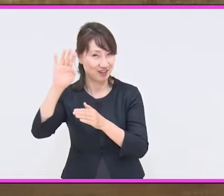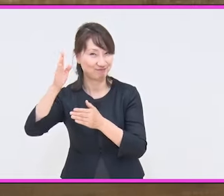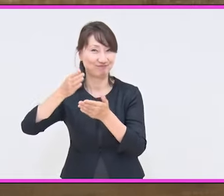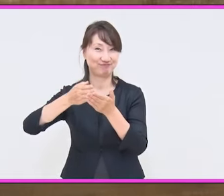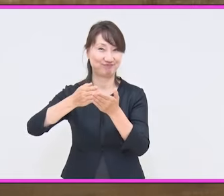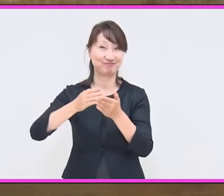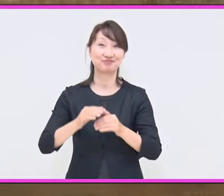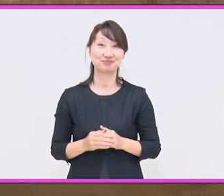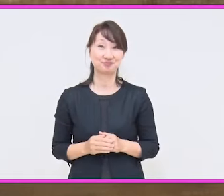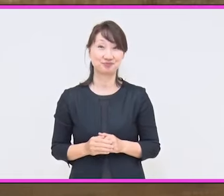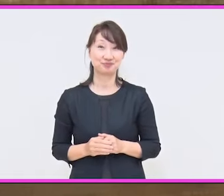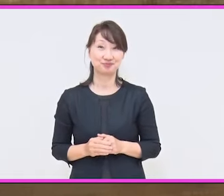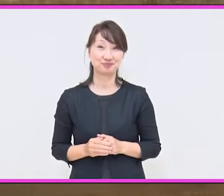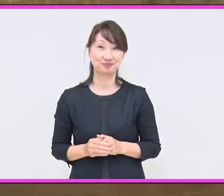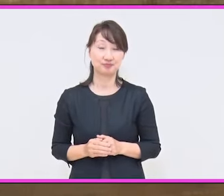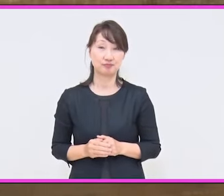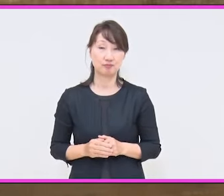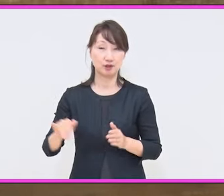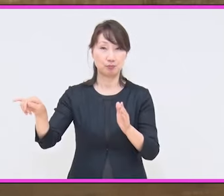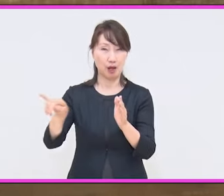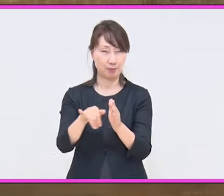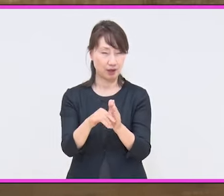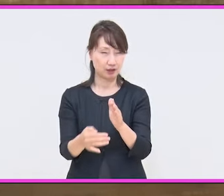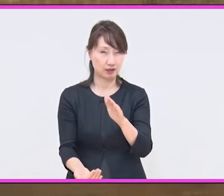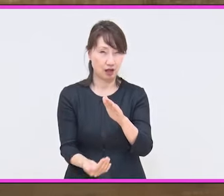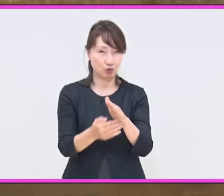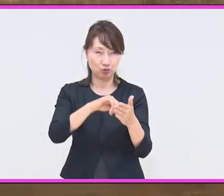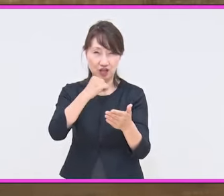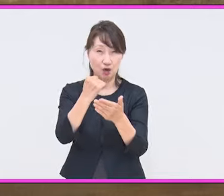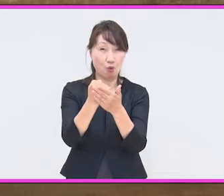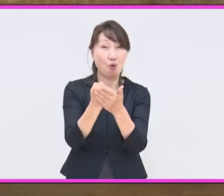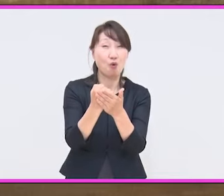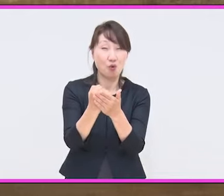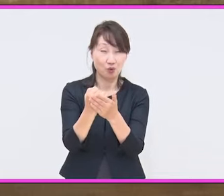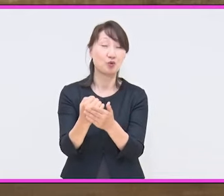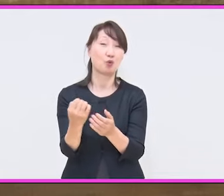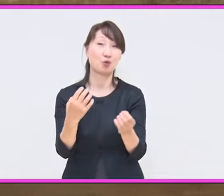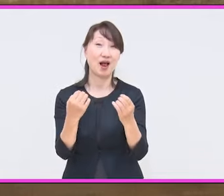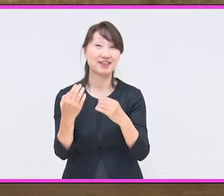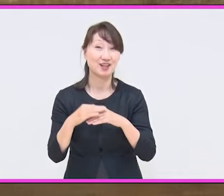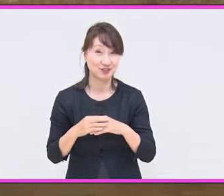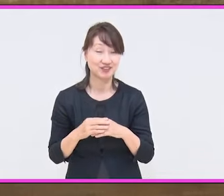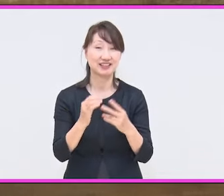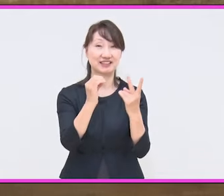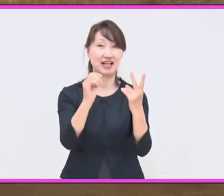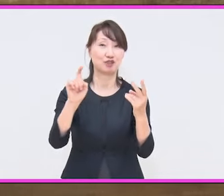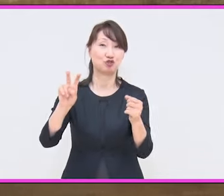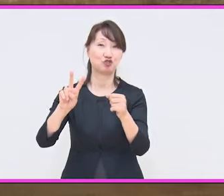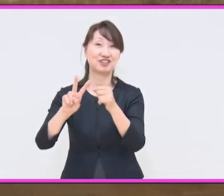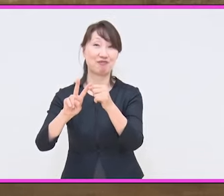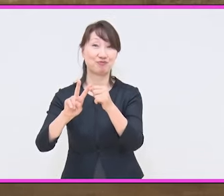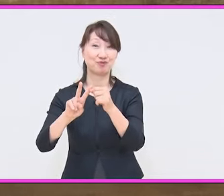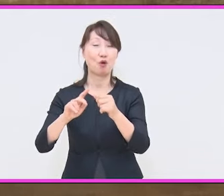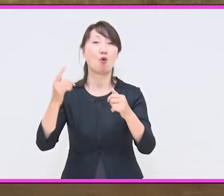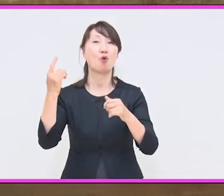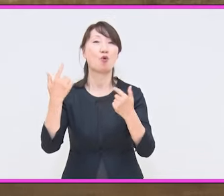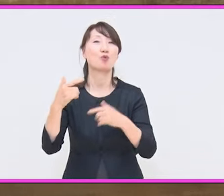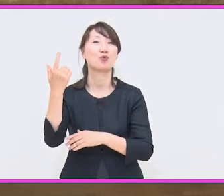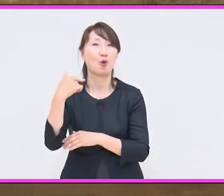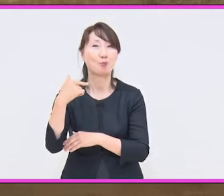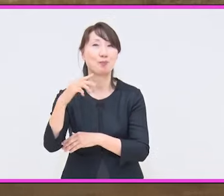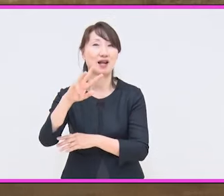います。史上最大の成功と世界的に評価されている2012年のロンドンパラリン